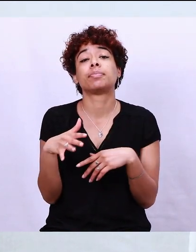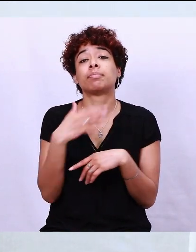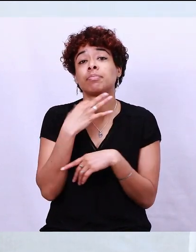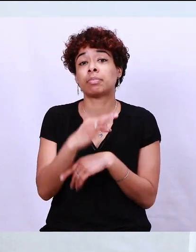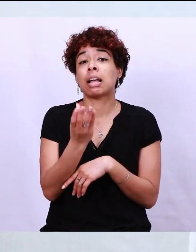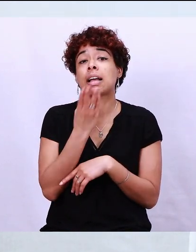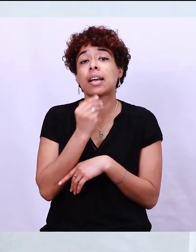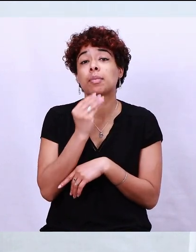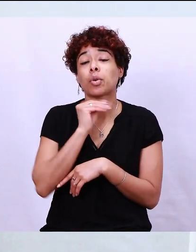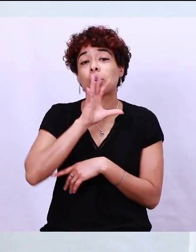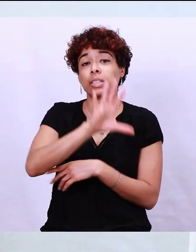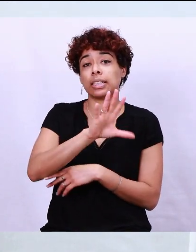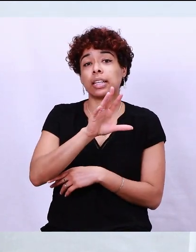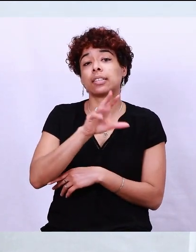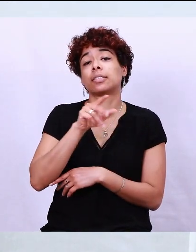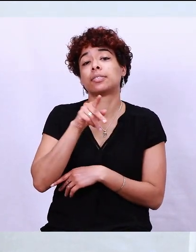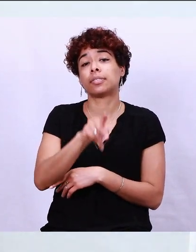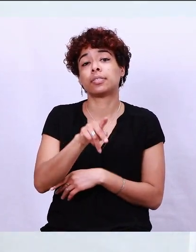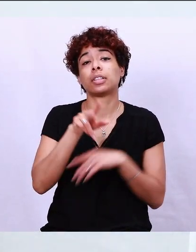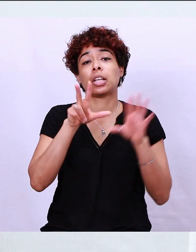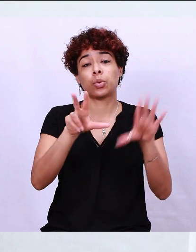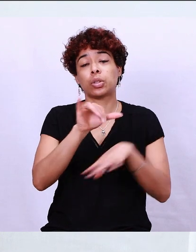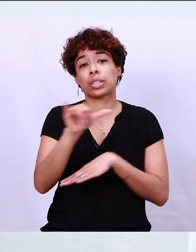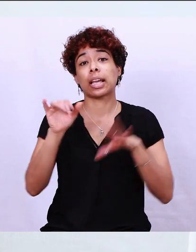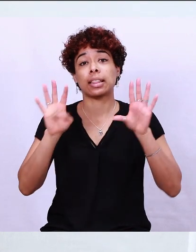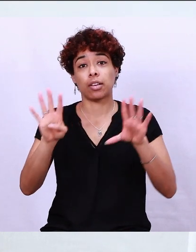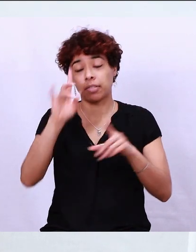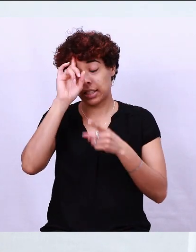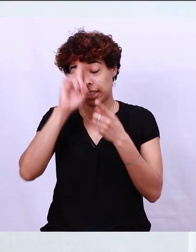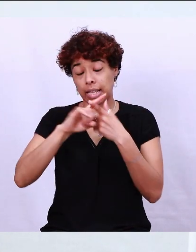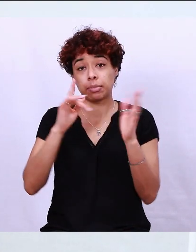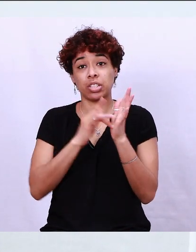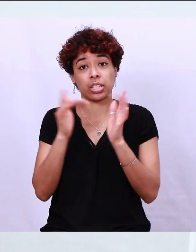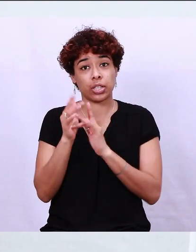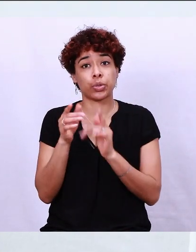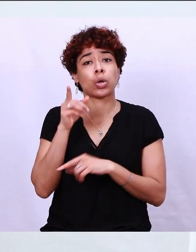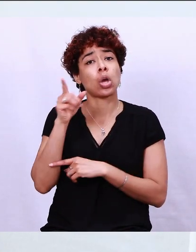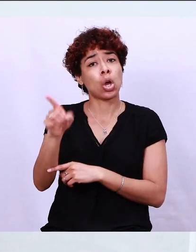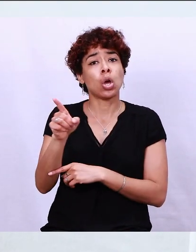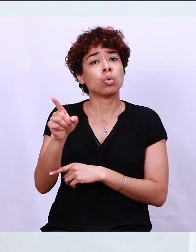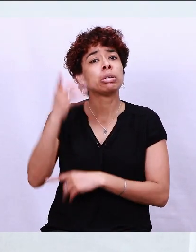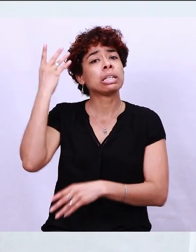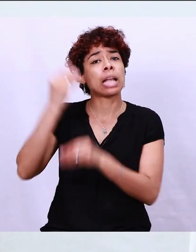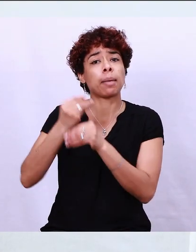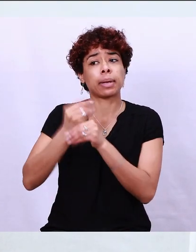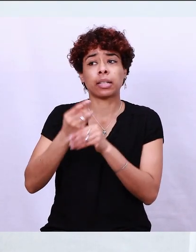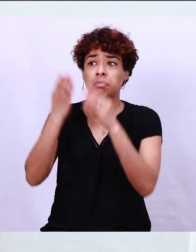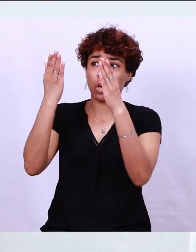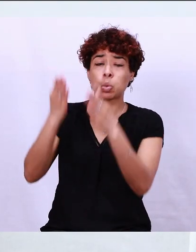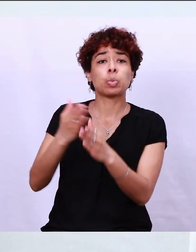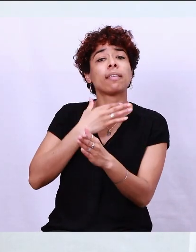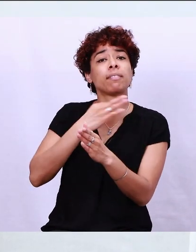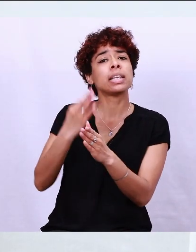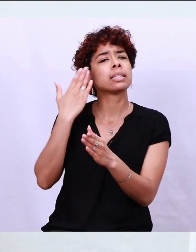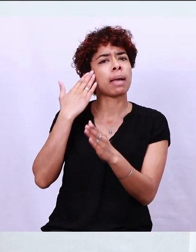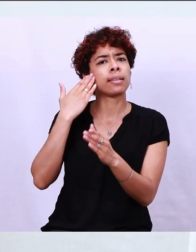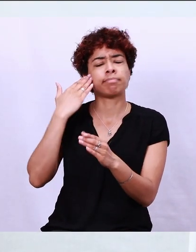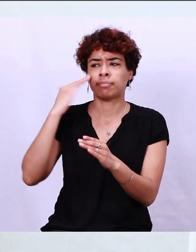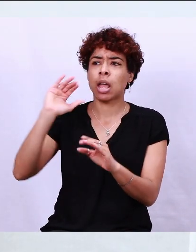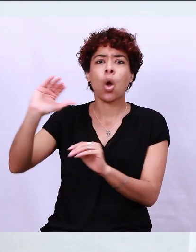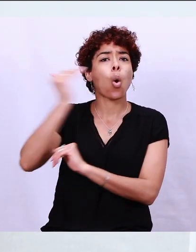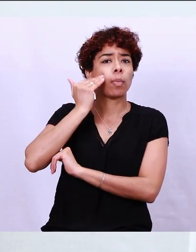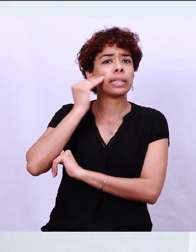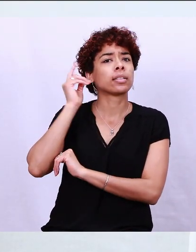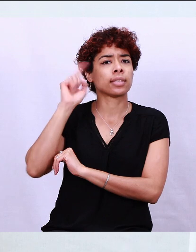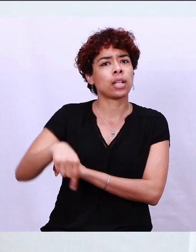versets 8 à 9, ça parle de Jésus. Jésus a appris, bien qu'il fût fils, l'obéissance par les choses